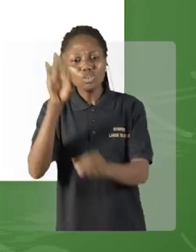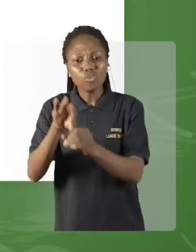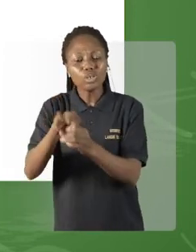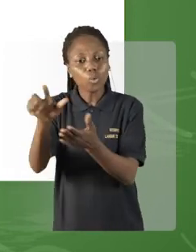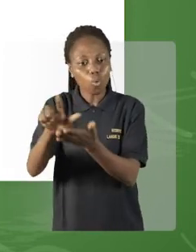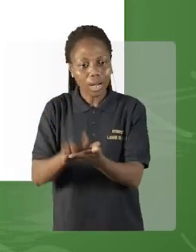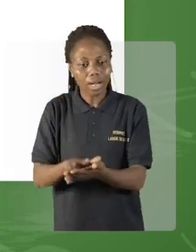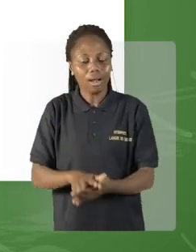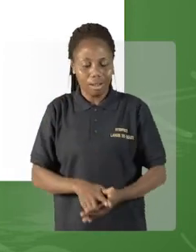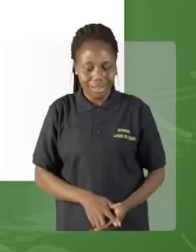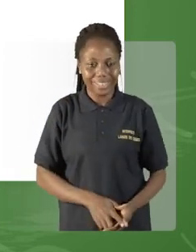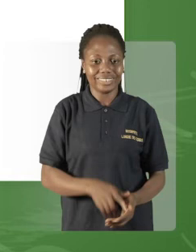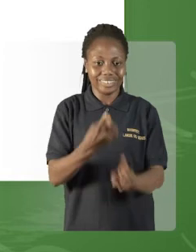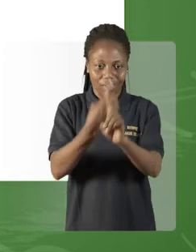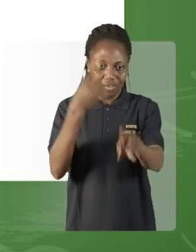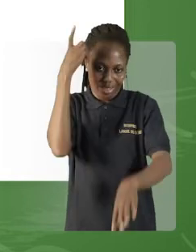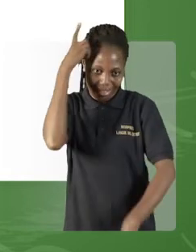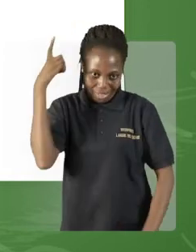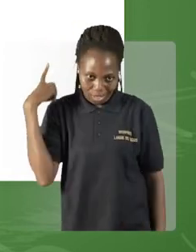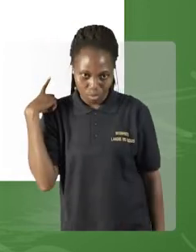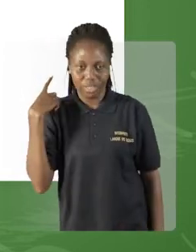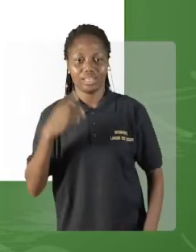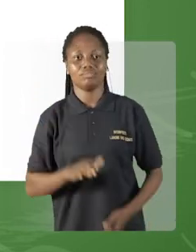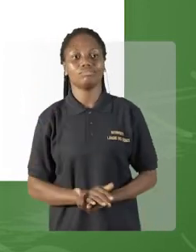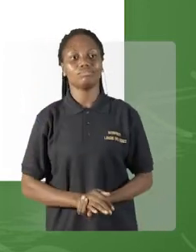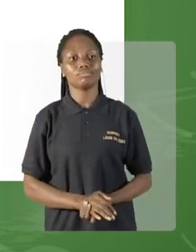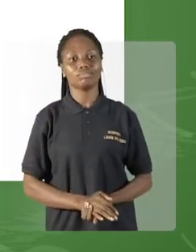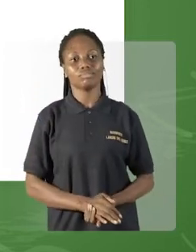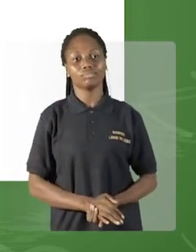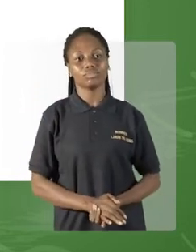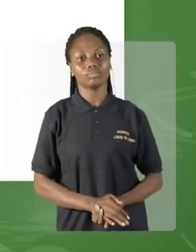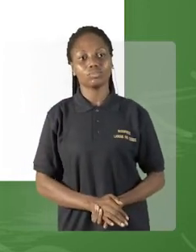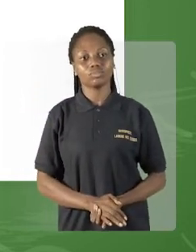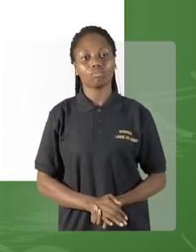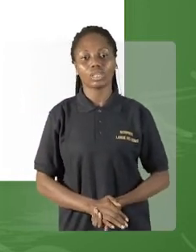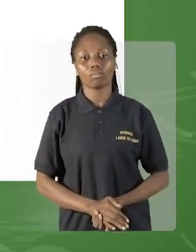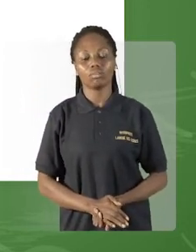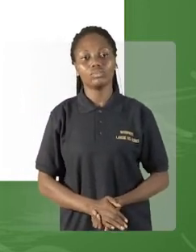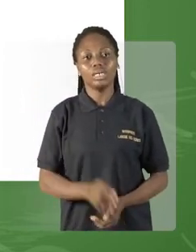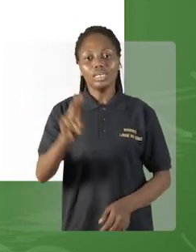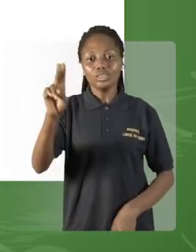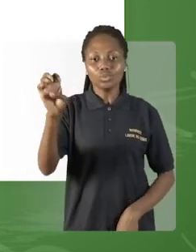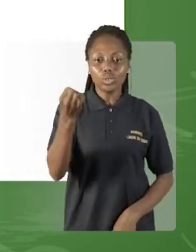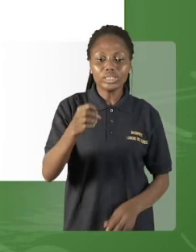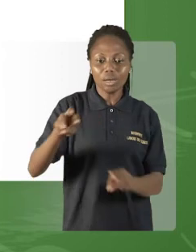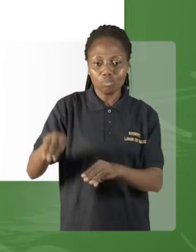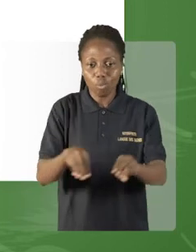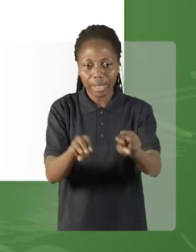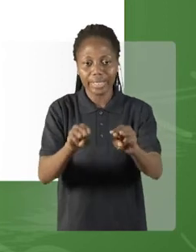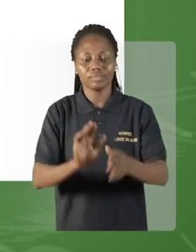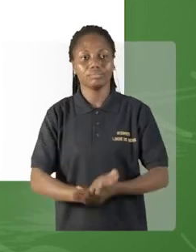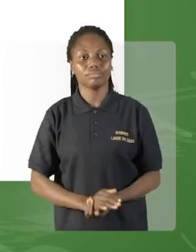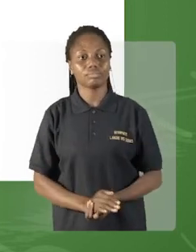sont votés par les députés à l'Assemblée nationale. La deuxième